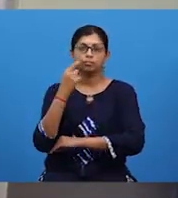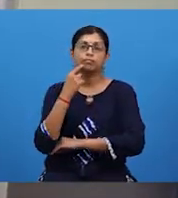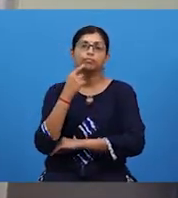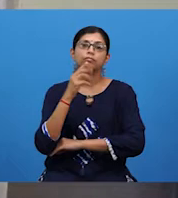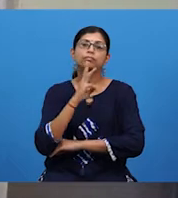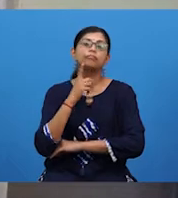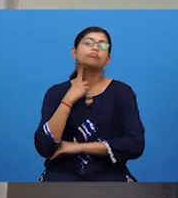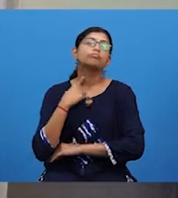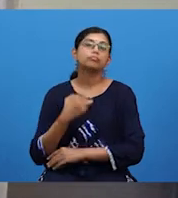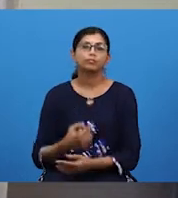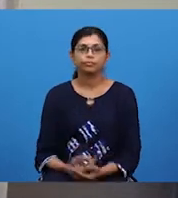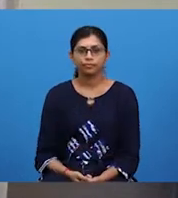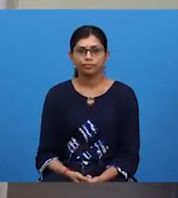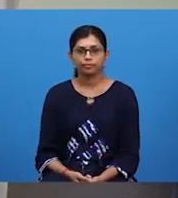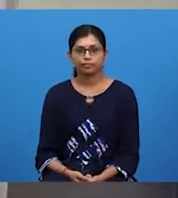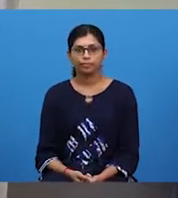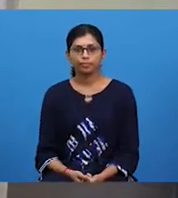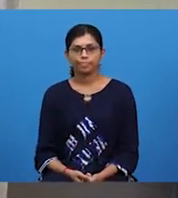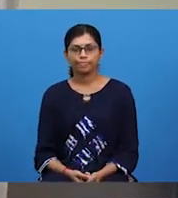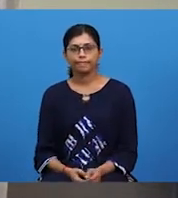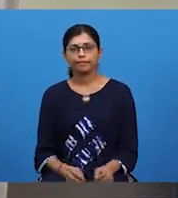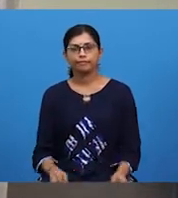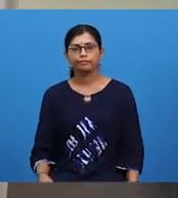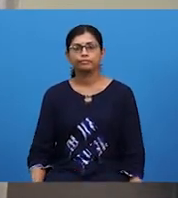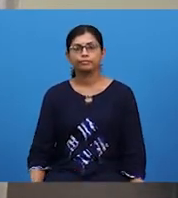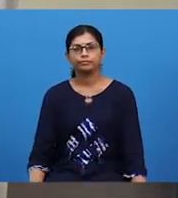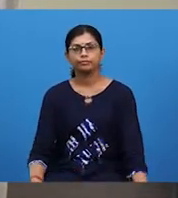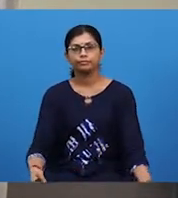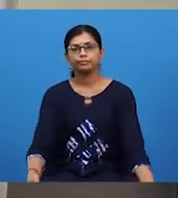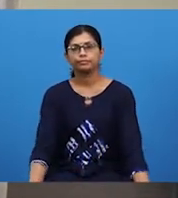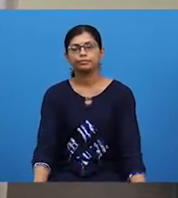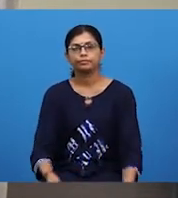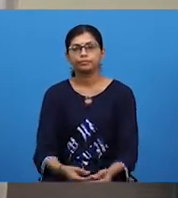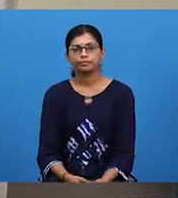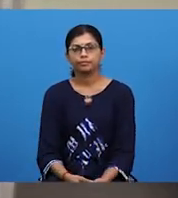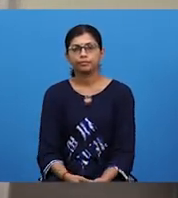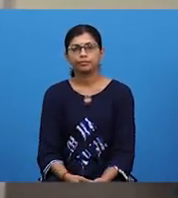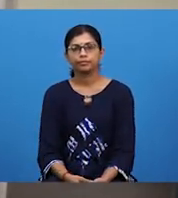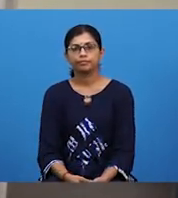Okay, jadi sekarang saya akan masukkan larutan Audi dan mari kita lihat